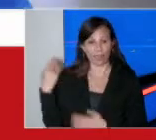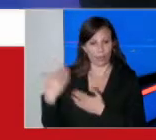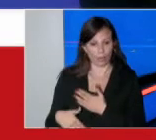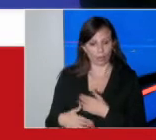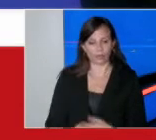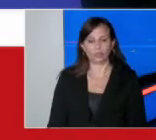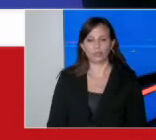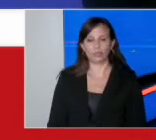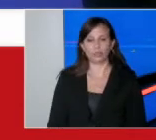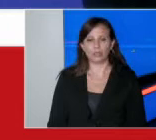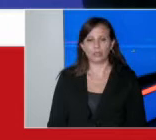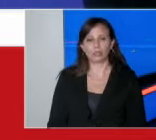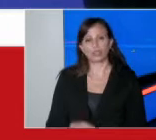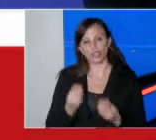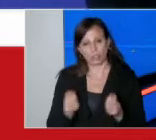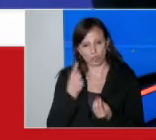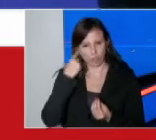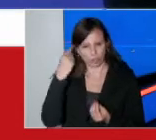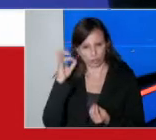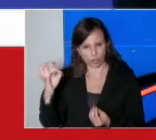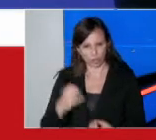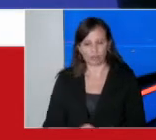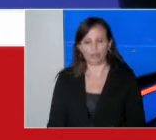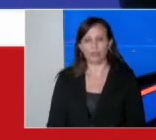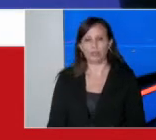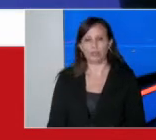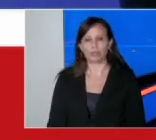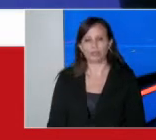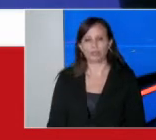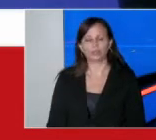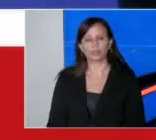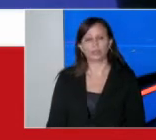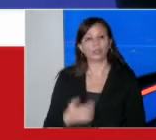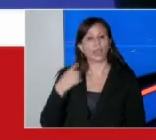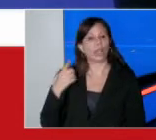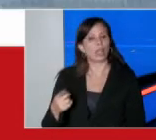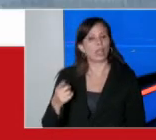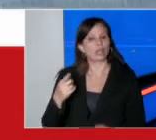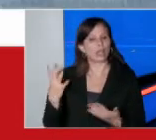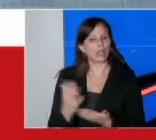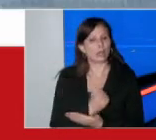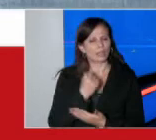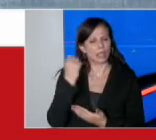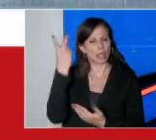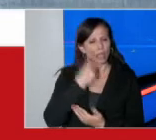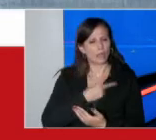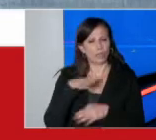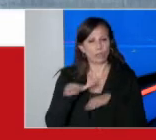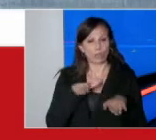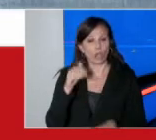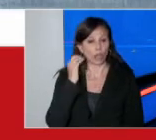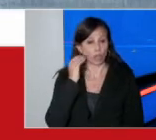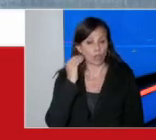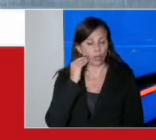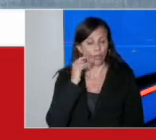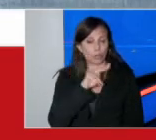השר נחמן שי, וידיעותיך בארצות הברית. אתה מצליח בבקשה. להבין לאן ממשל ביידן מושך בשיחות עם